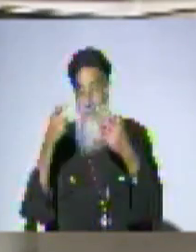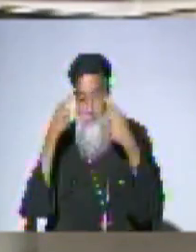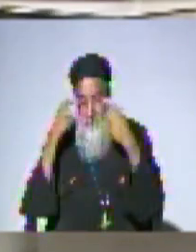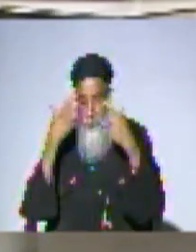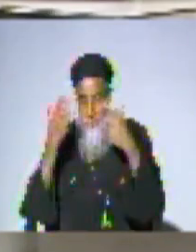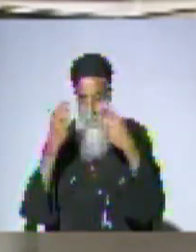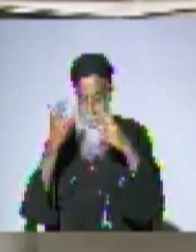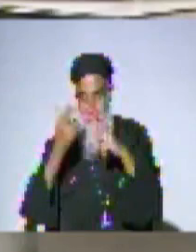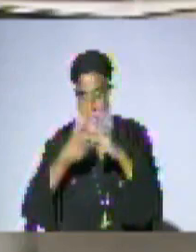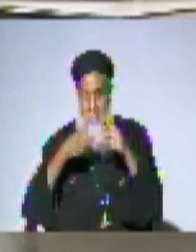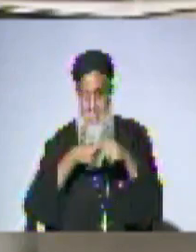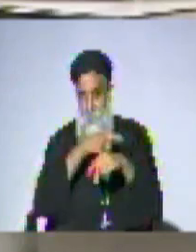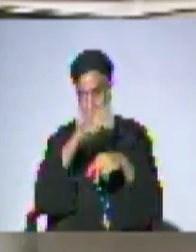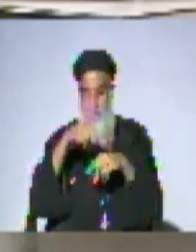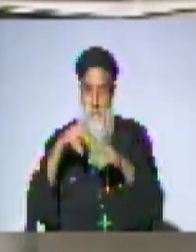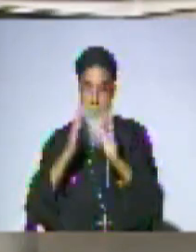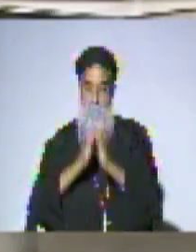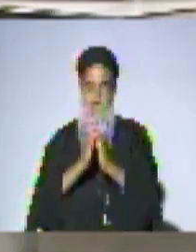محب البشر.